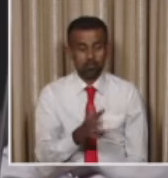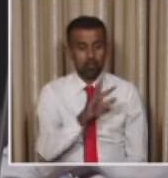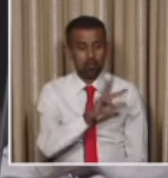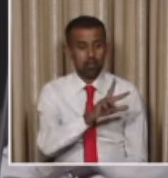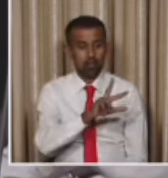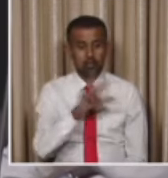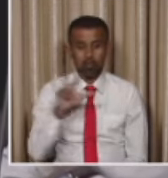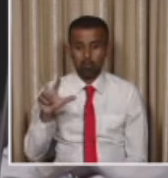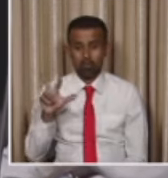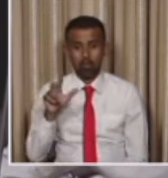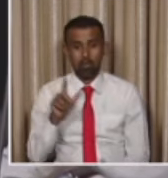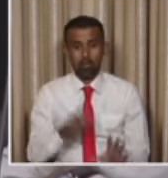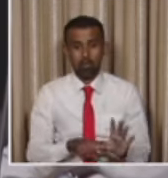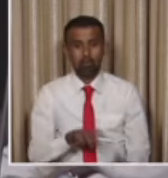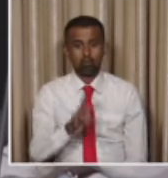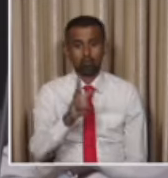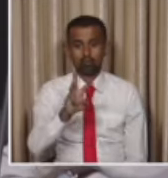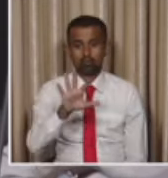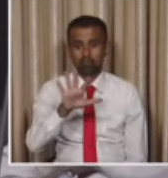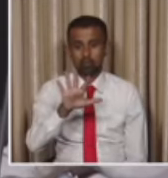1988 සිට අවුරුදු 35